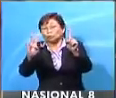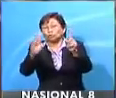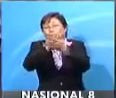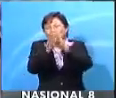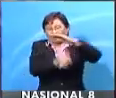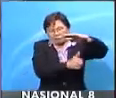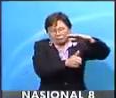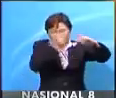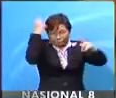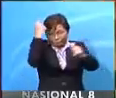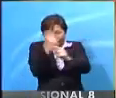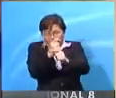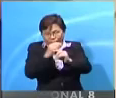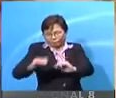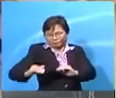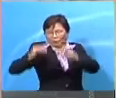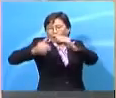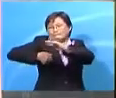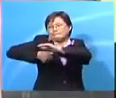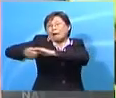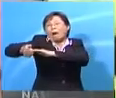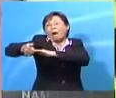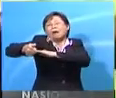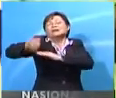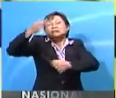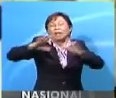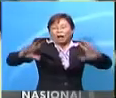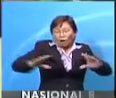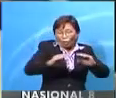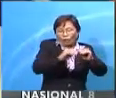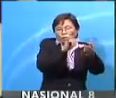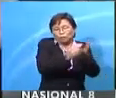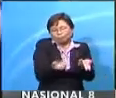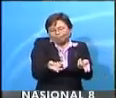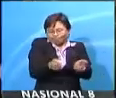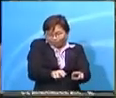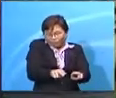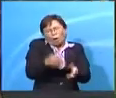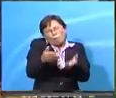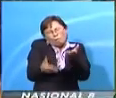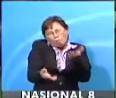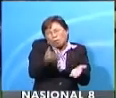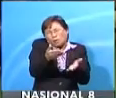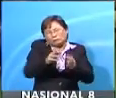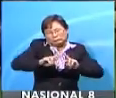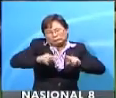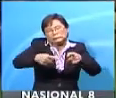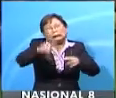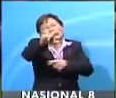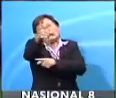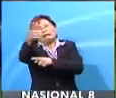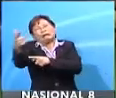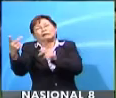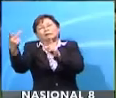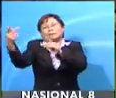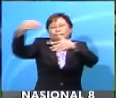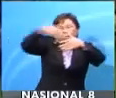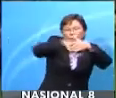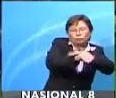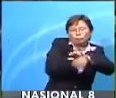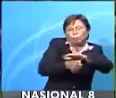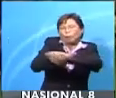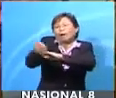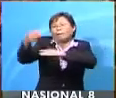asas untuk menentukan taraf pelarian. Sekiranya konvensyen tersebut ditandatangani, ia mungkin akan memberi kesan lain daripada segi kemasukan